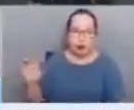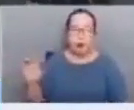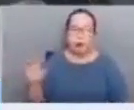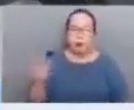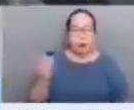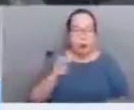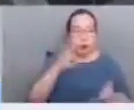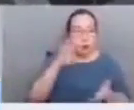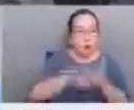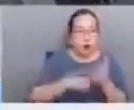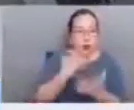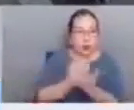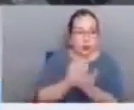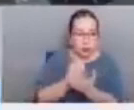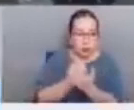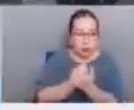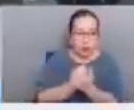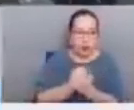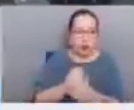Pupunta lang sila sa aming website,